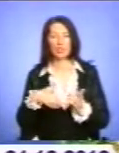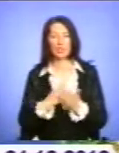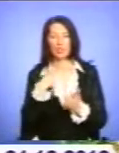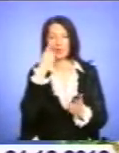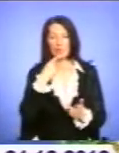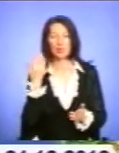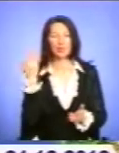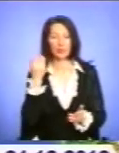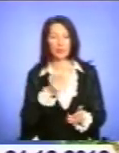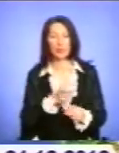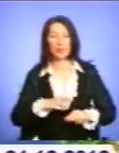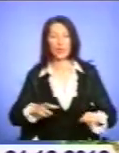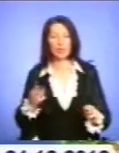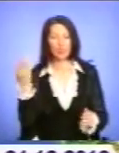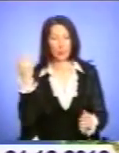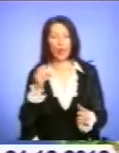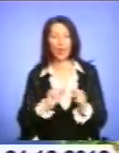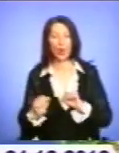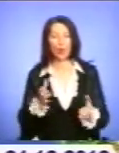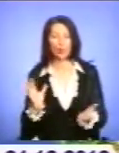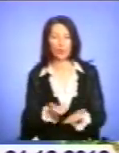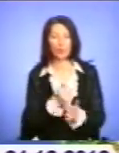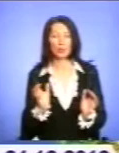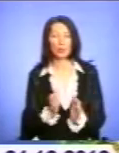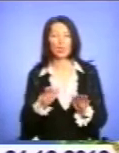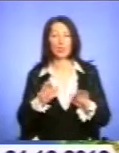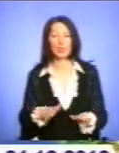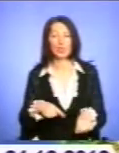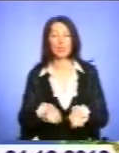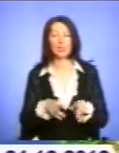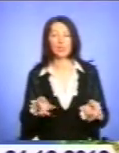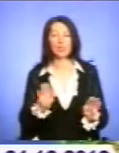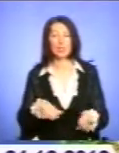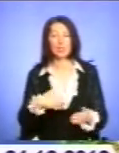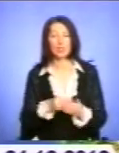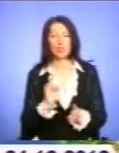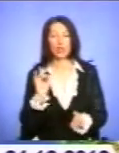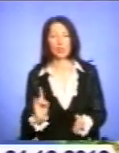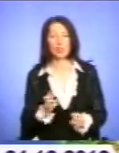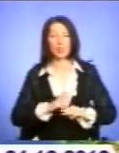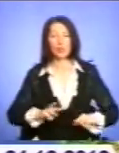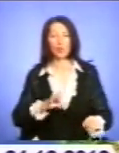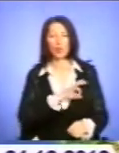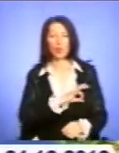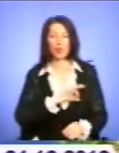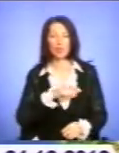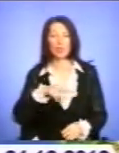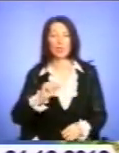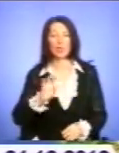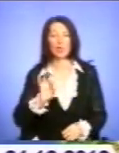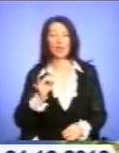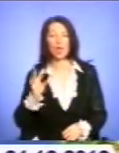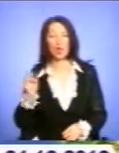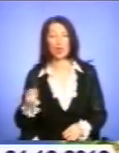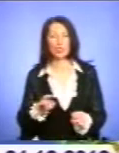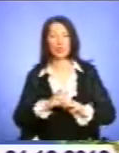попереднього уряду вдалося зберегти посади. Так залишилися у своїх кріслах міністр юстиції Олександр Лавринович, міністр освіти